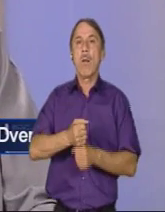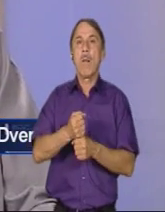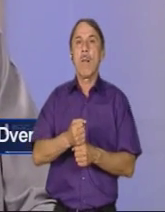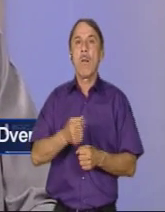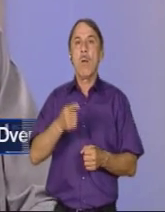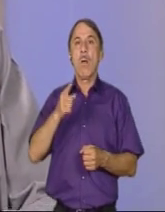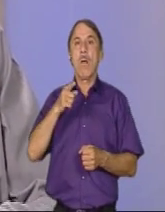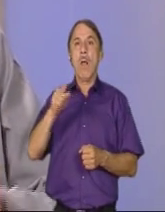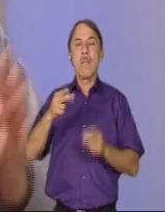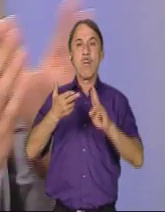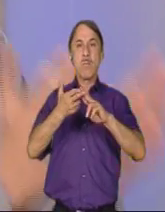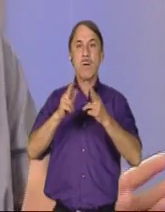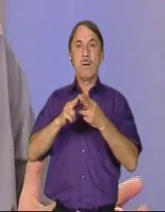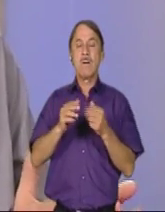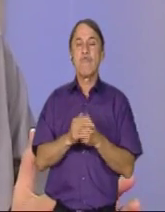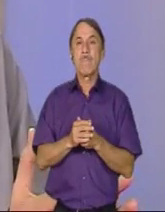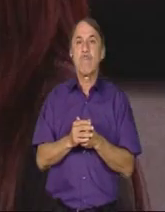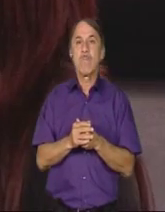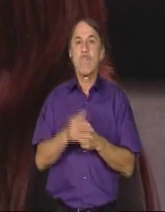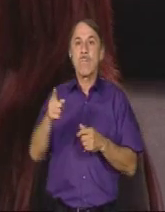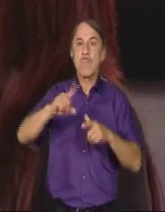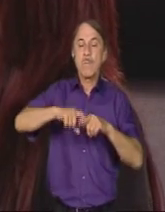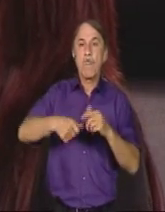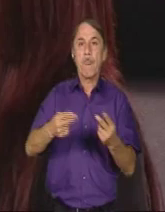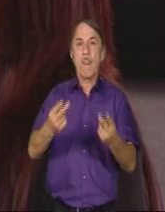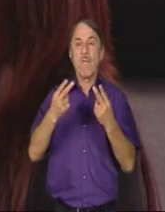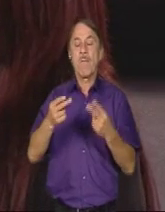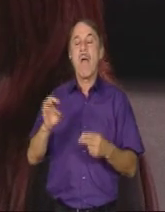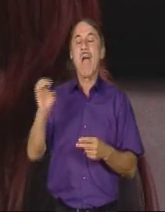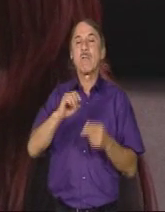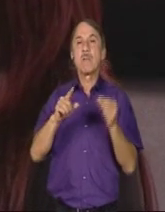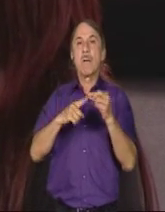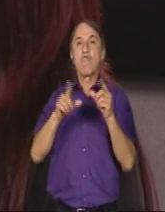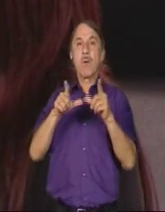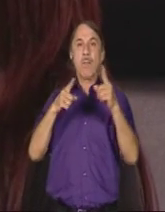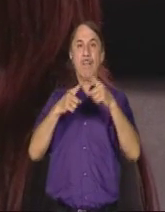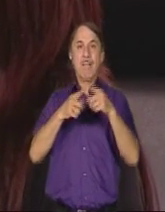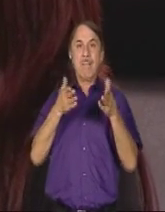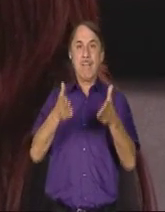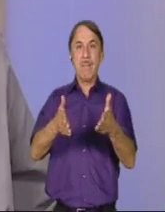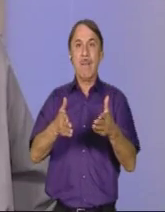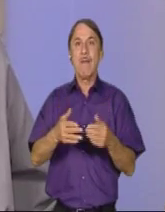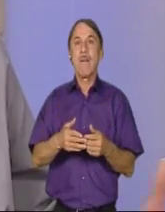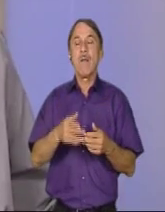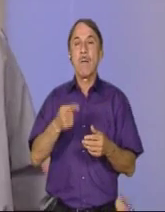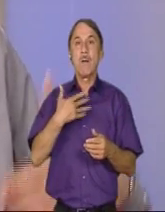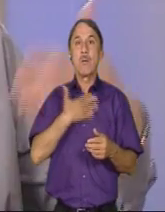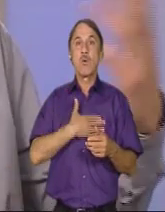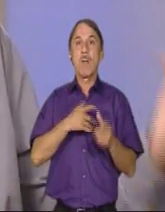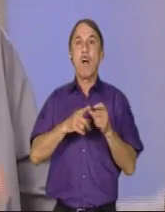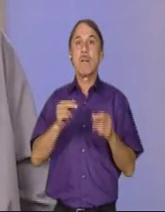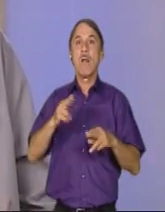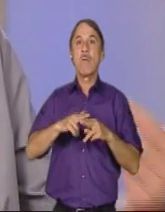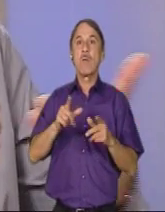čak i poguban. Ali nije Evropa za nas problem. Dakle, mi smo stari, drevni, evropski, hrišćanski narod, mi baštinimo evropske tekovine,